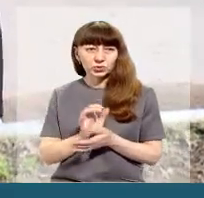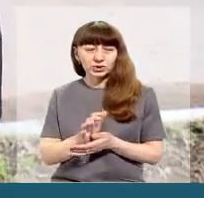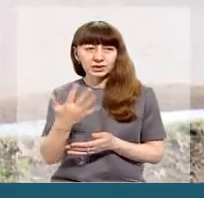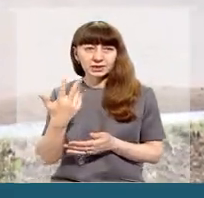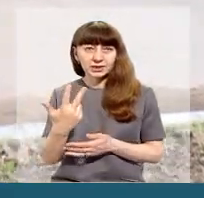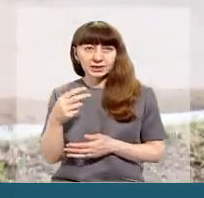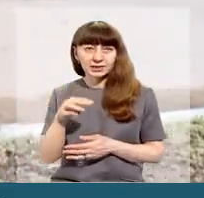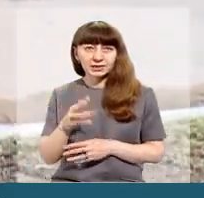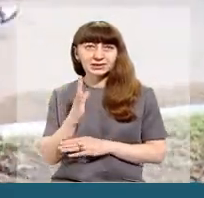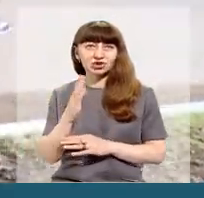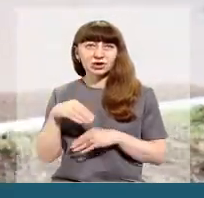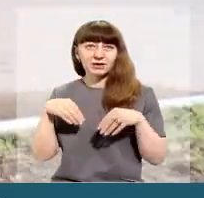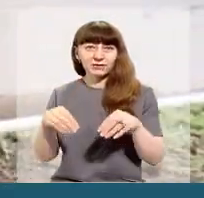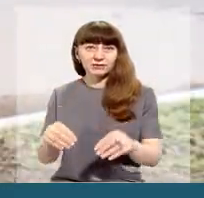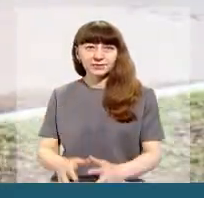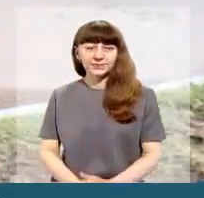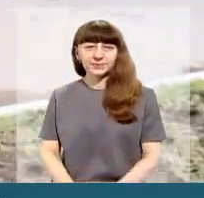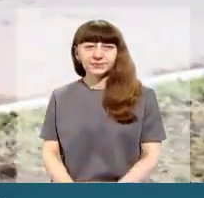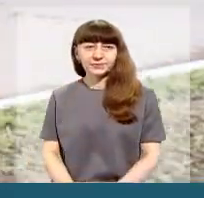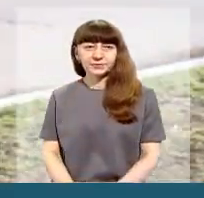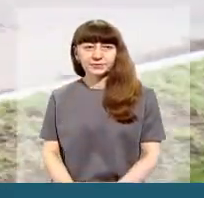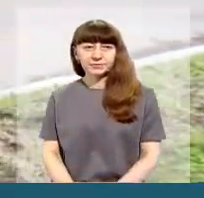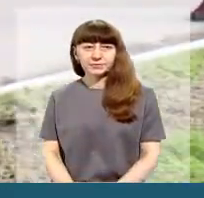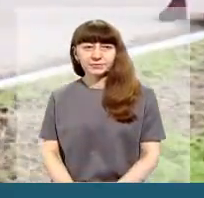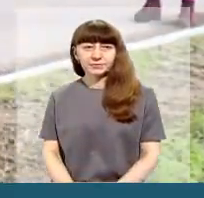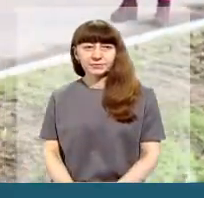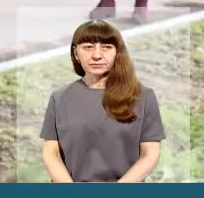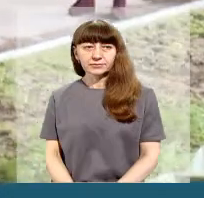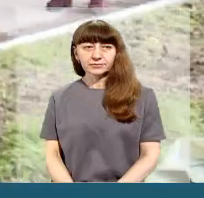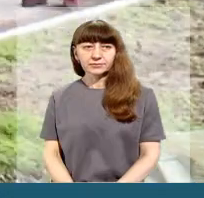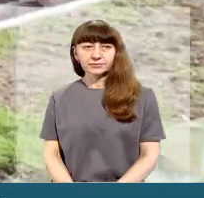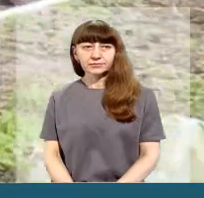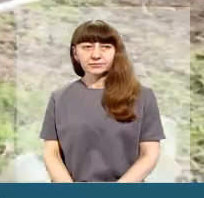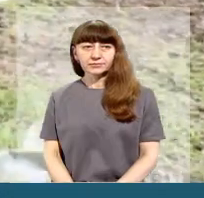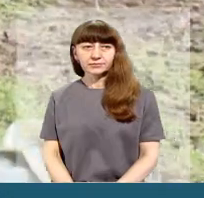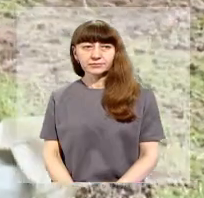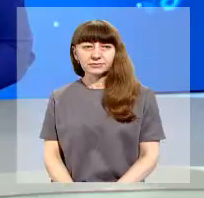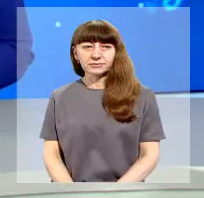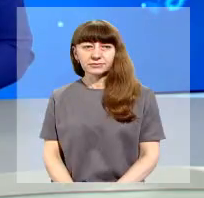порядка 3000 саженцев. Айдана Папанина, Родион Бабич, телеканал «Костанай».